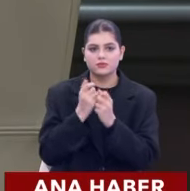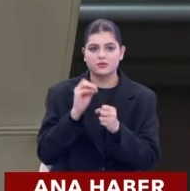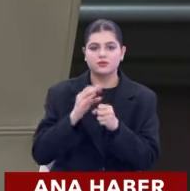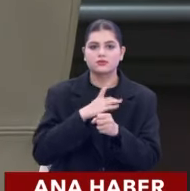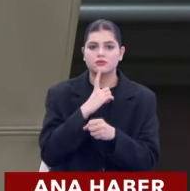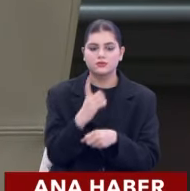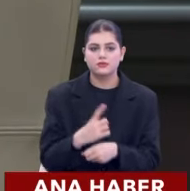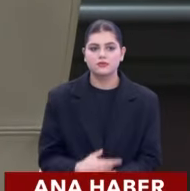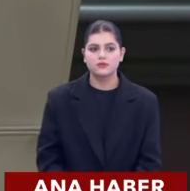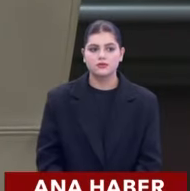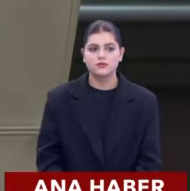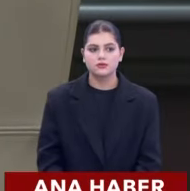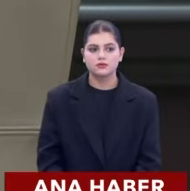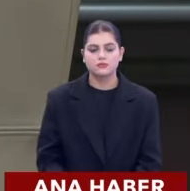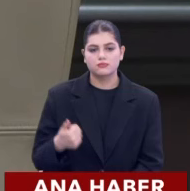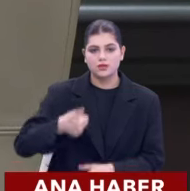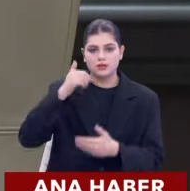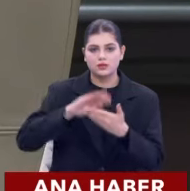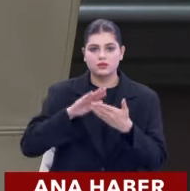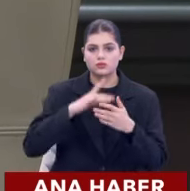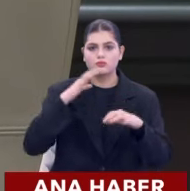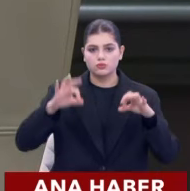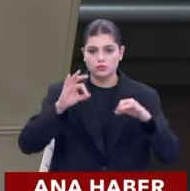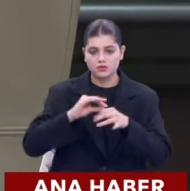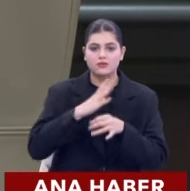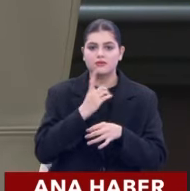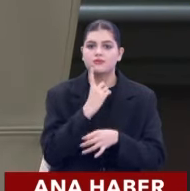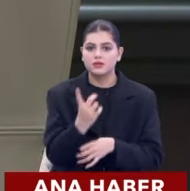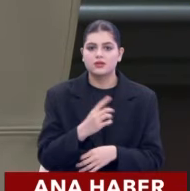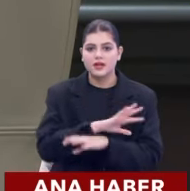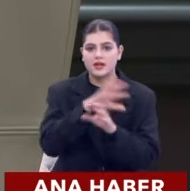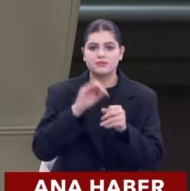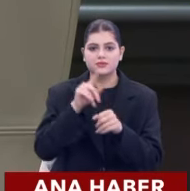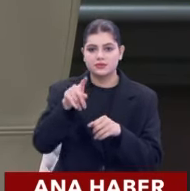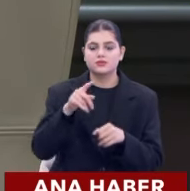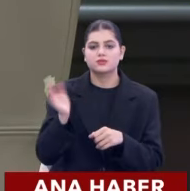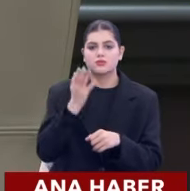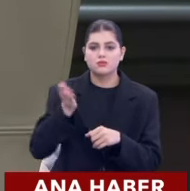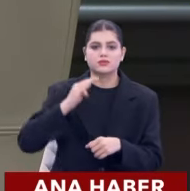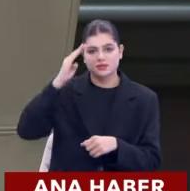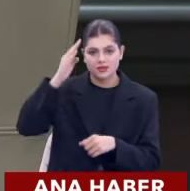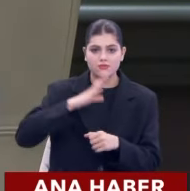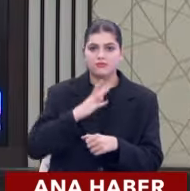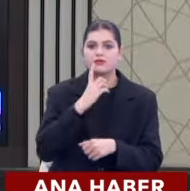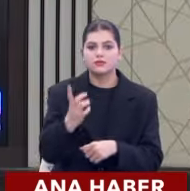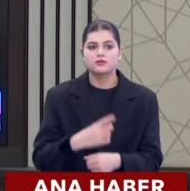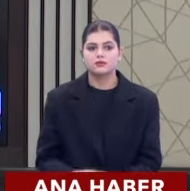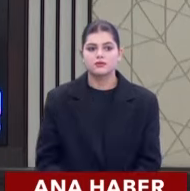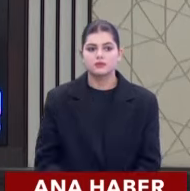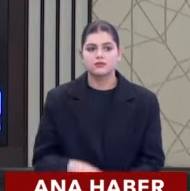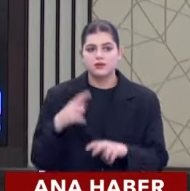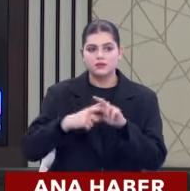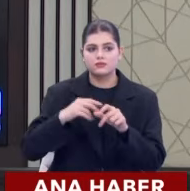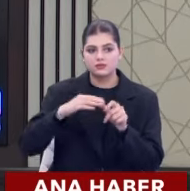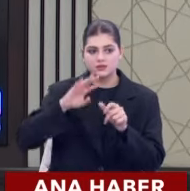toplantısındayız. Bakan arkadaşlarım da buradalar. Hepsinin sana çok çok selamları var.